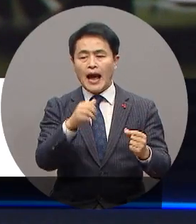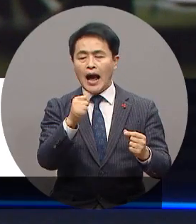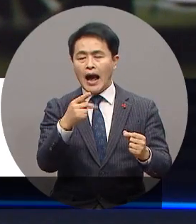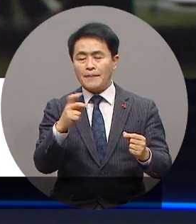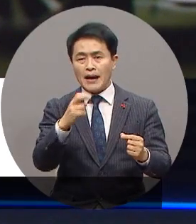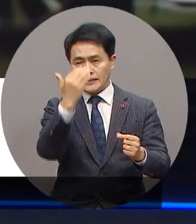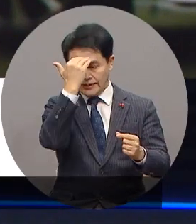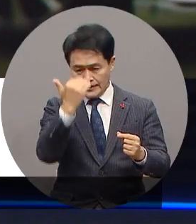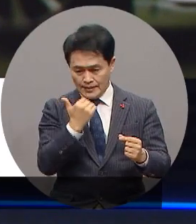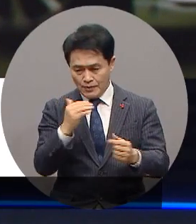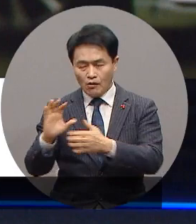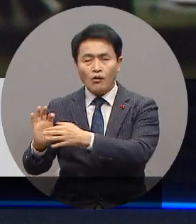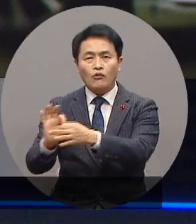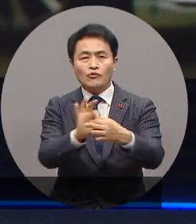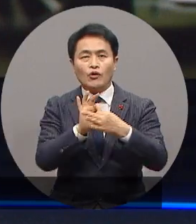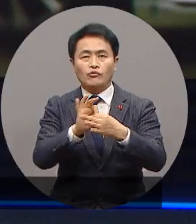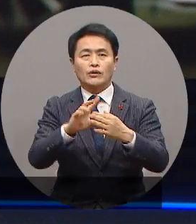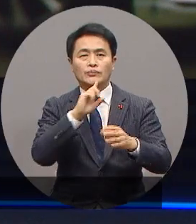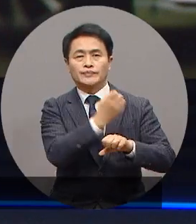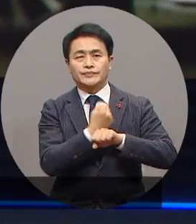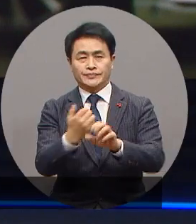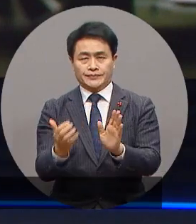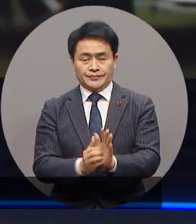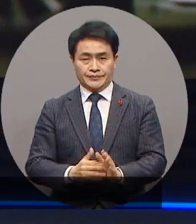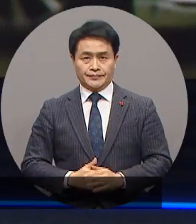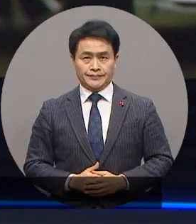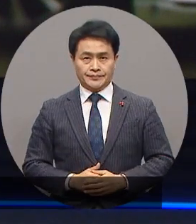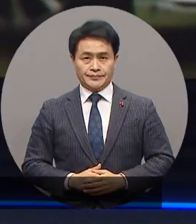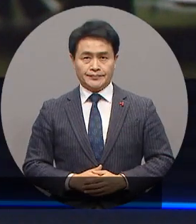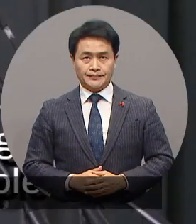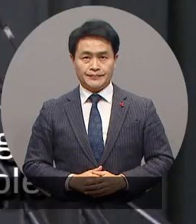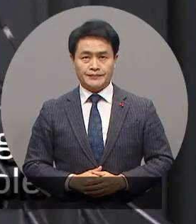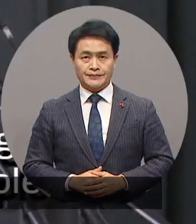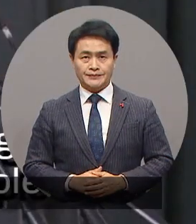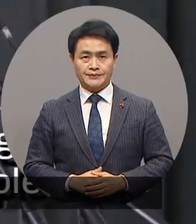연계된 것으로 드러났습니다. 이준범 기자의 보도입니다.